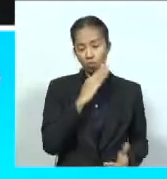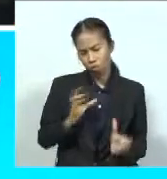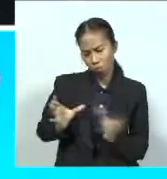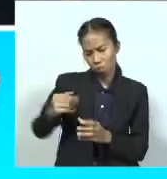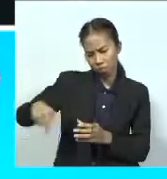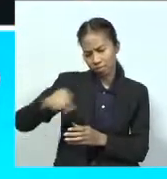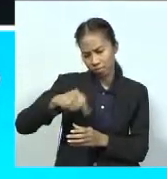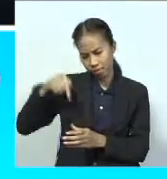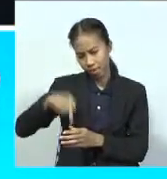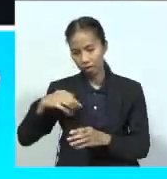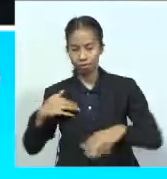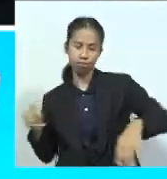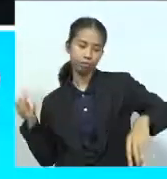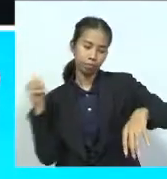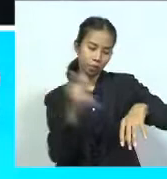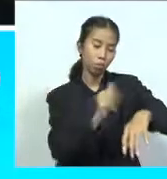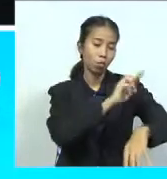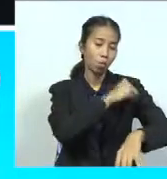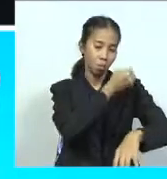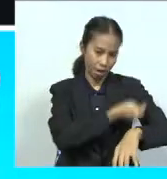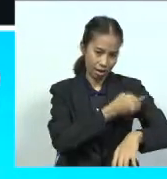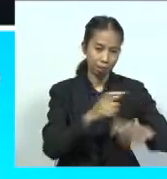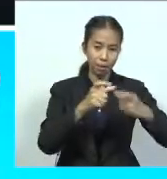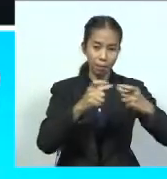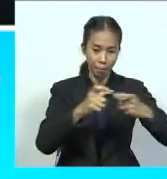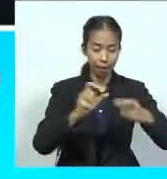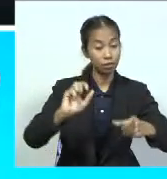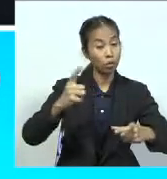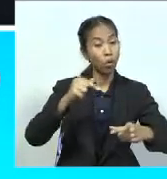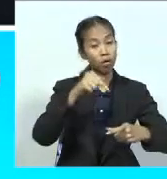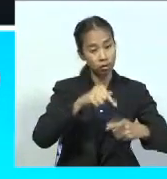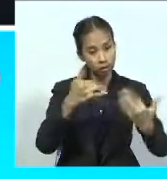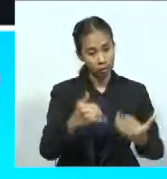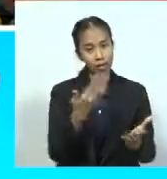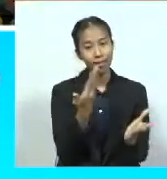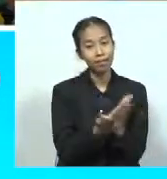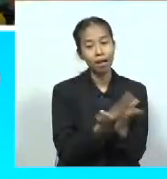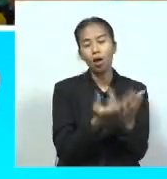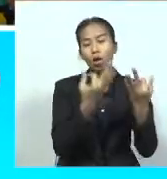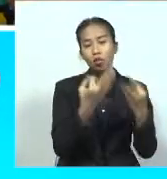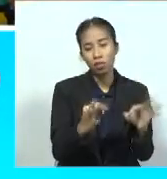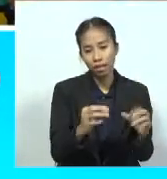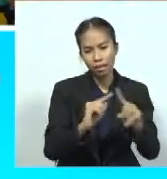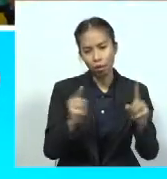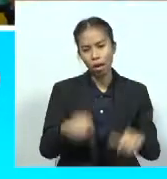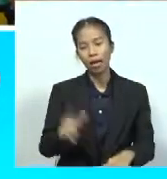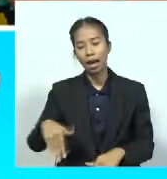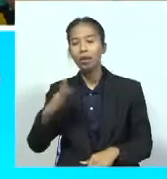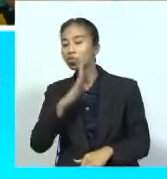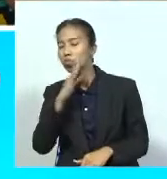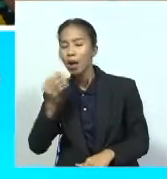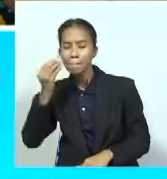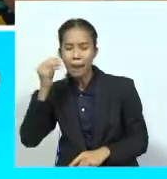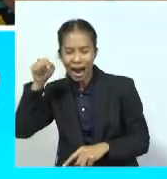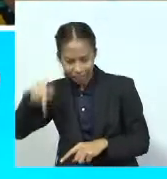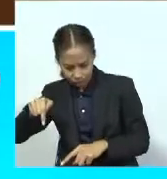าลได้แน่นอนเขาอยู่ในระบบประกันสุขภาพใช่ไหมครับมีบัตรทองอยู่แล้วเนี่ยอันนั้นก็ค่าใช้จ่ายส่วนนี้ไม่มีแต่ว่าไอ้การเดินทางจากบ้านไปจนถึง